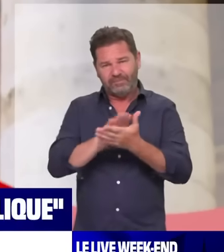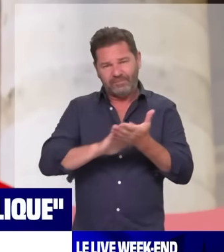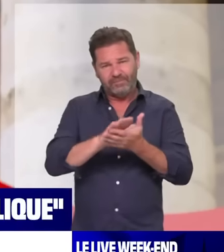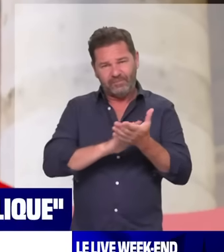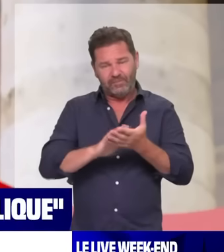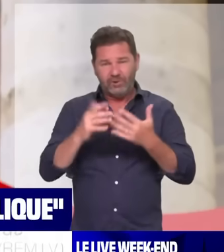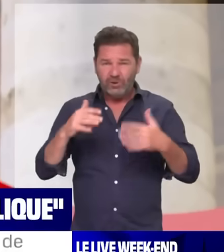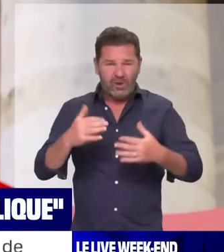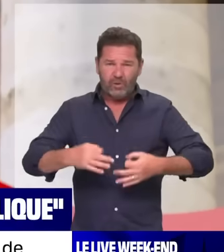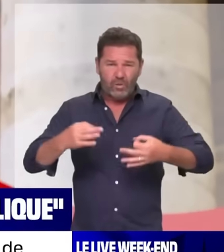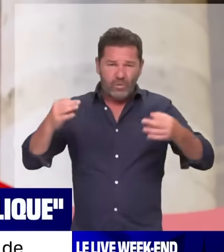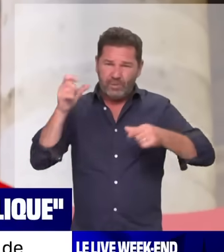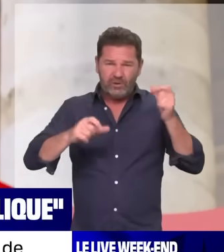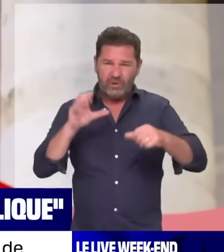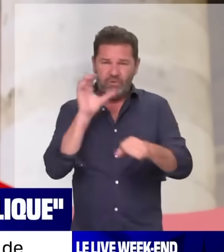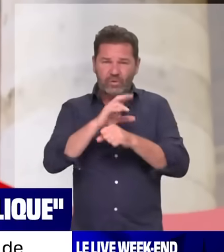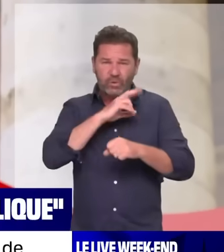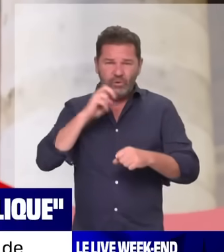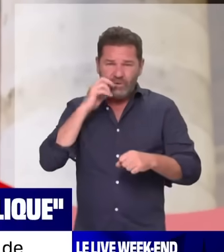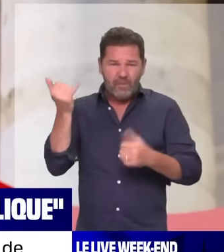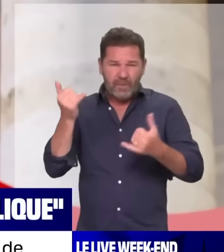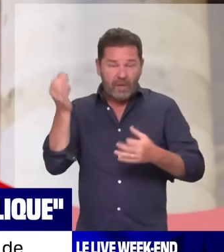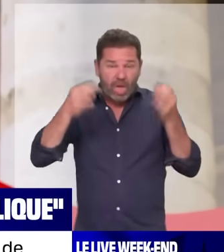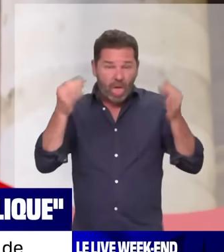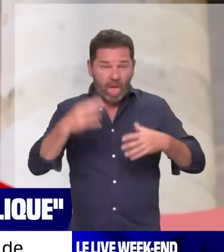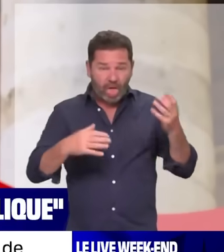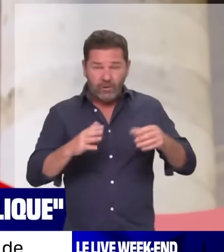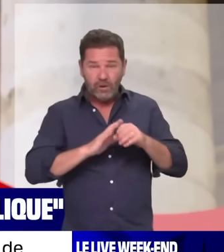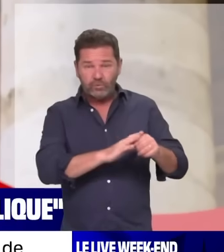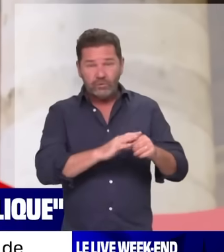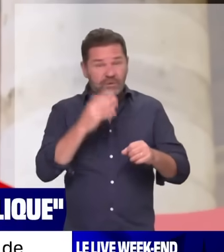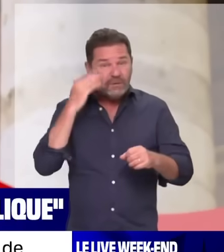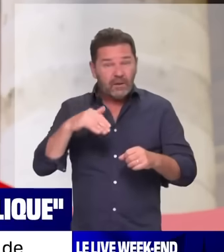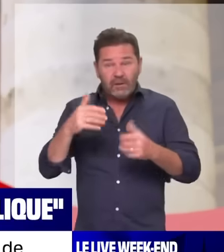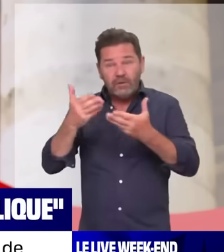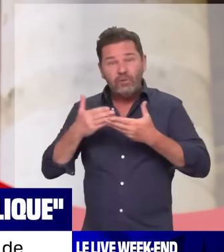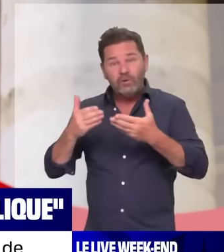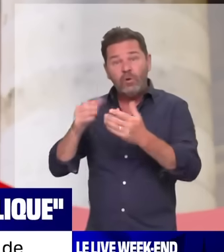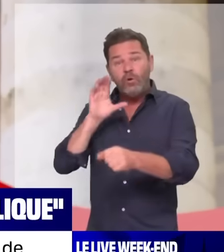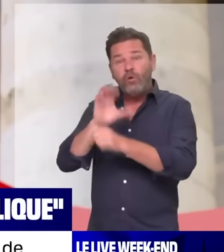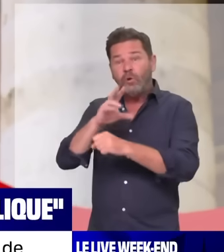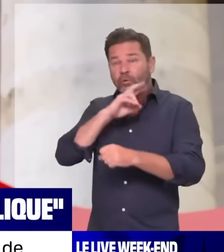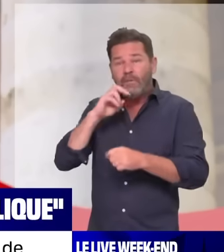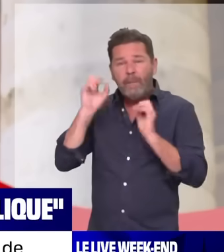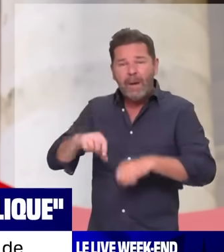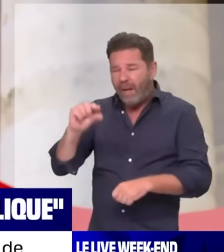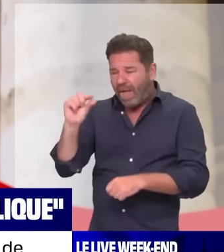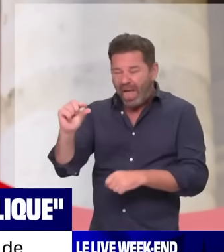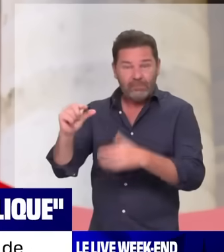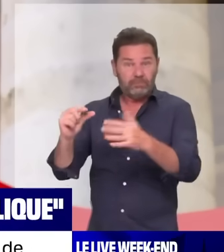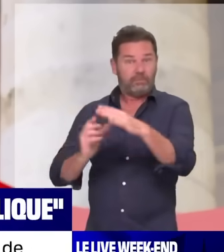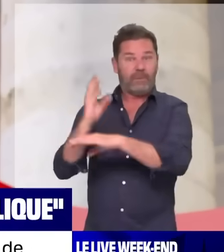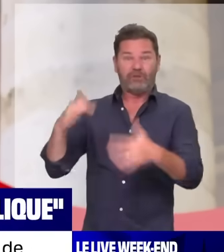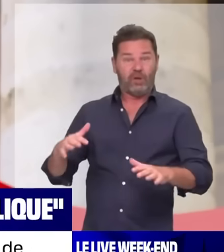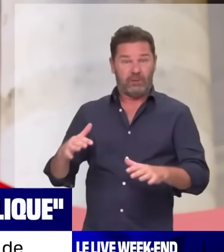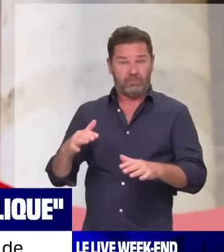inventer là il où il y en a pas vous savez chaque acte antisémite est un acte de trop l'antisémitisme est un